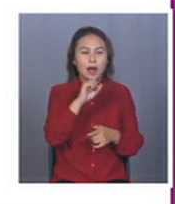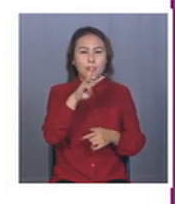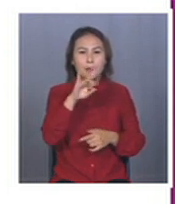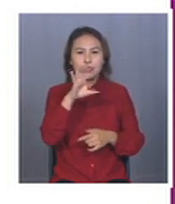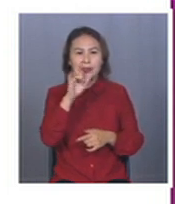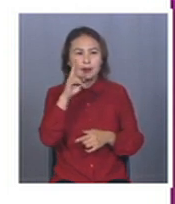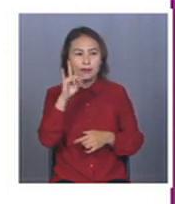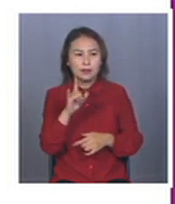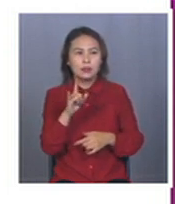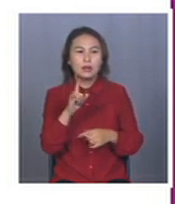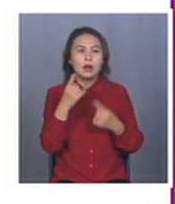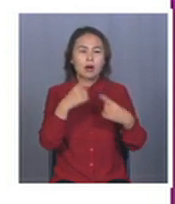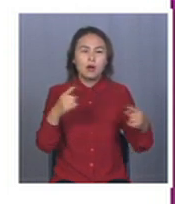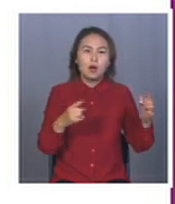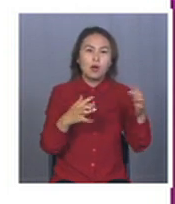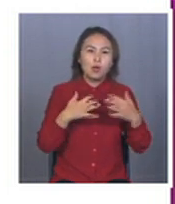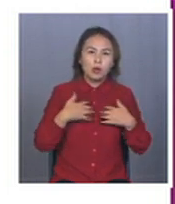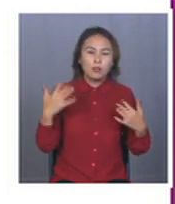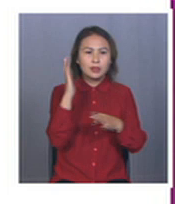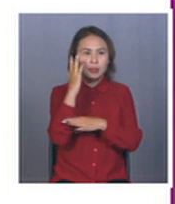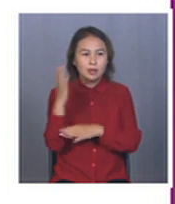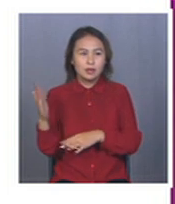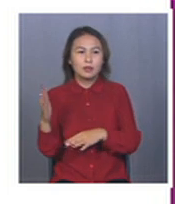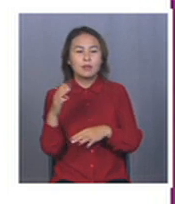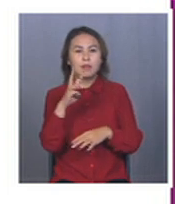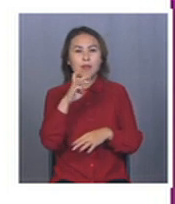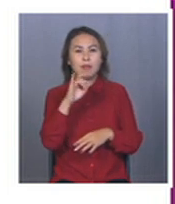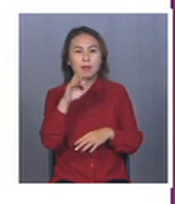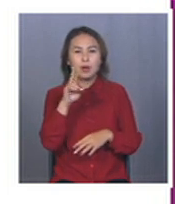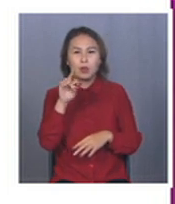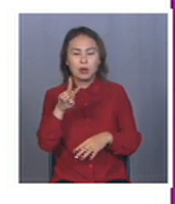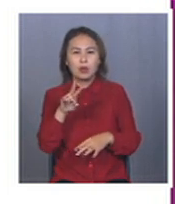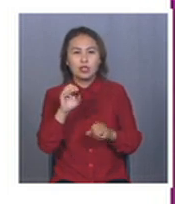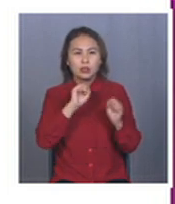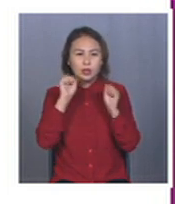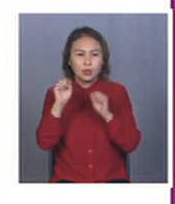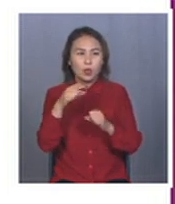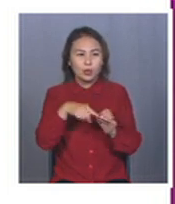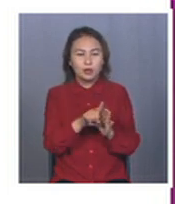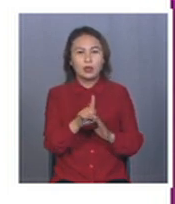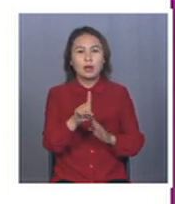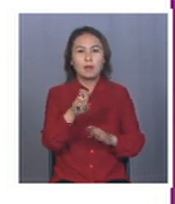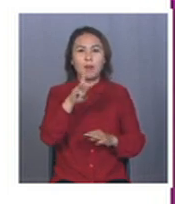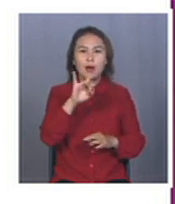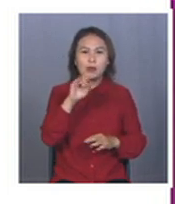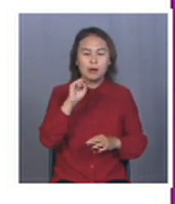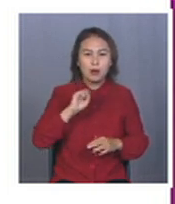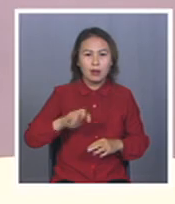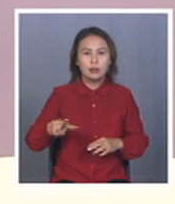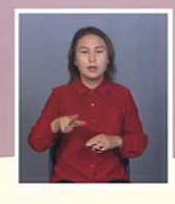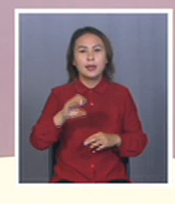қарағайлы ормандары мен Марқакөл табиғатын қорғауға арналған. Онда марал,